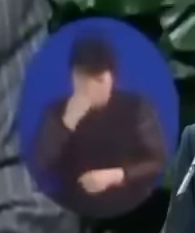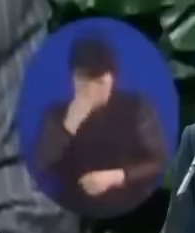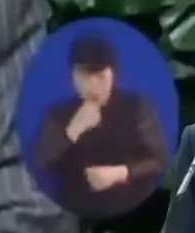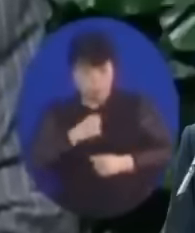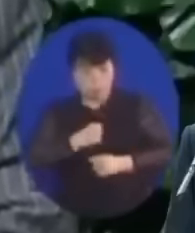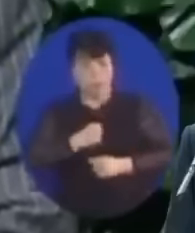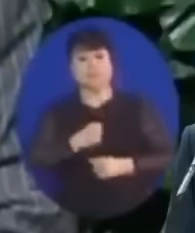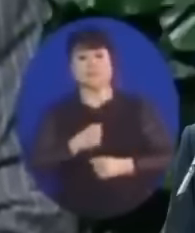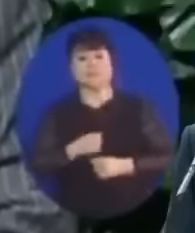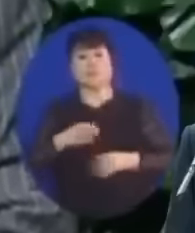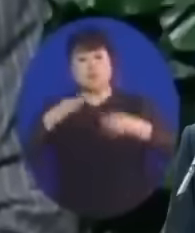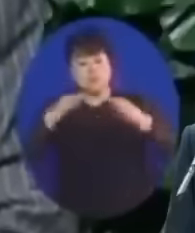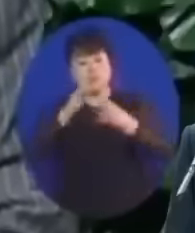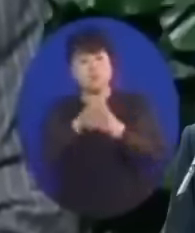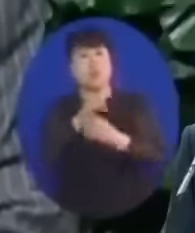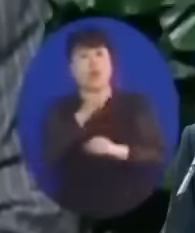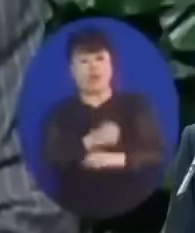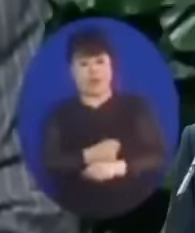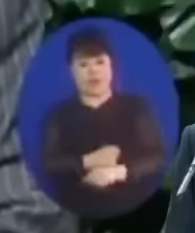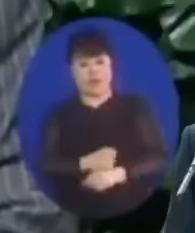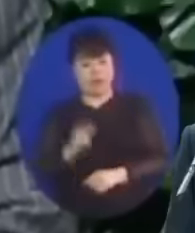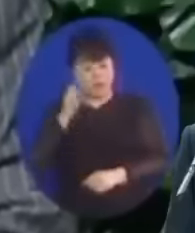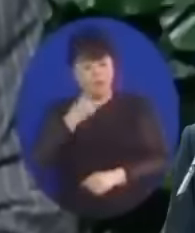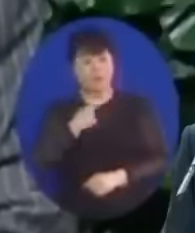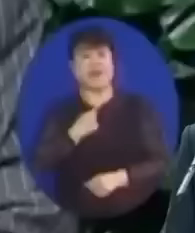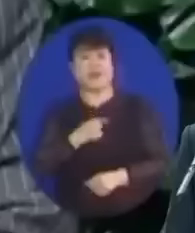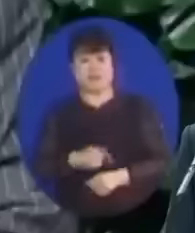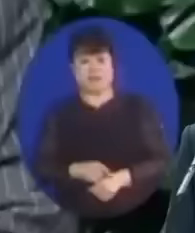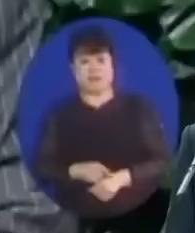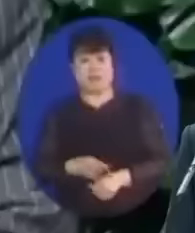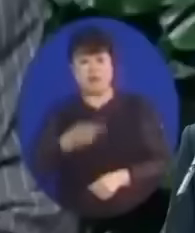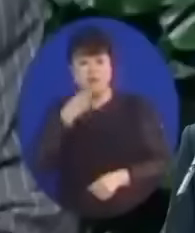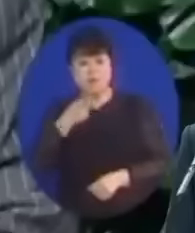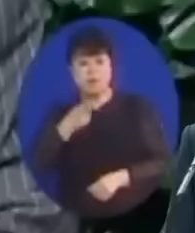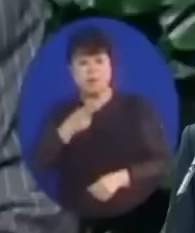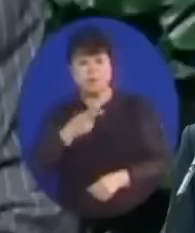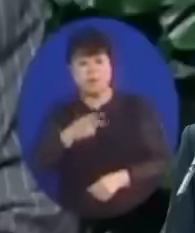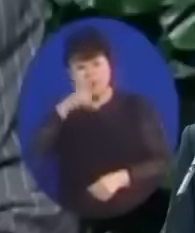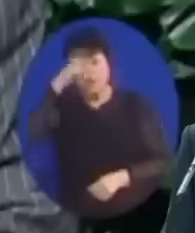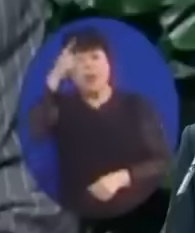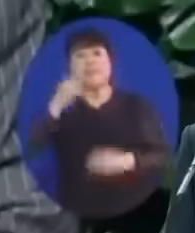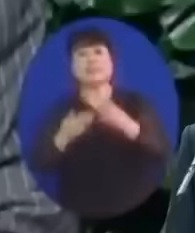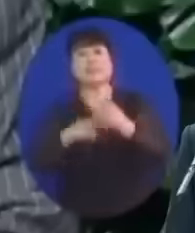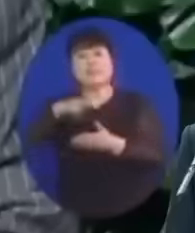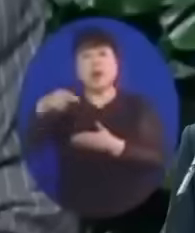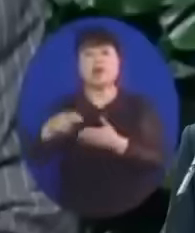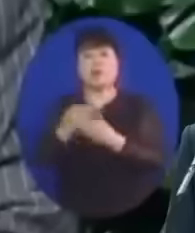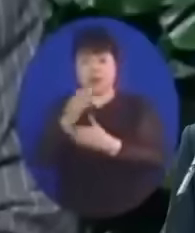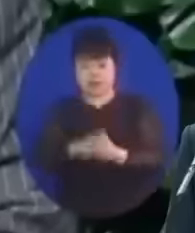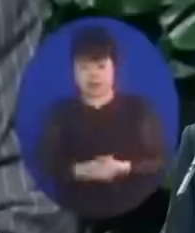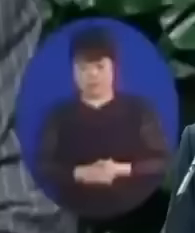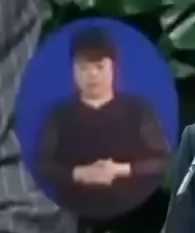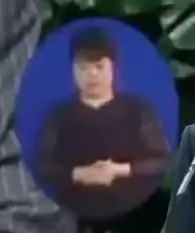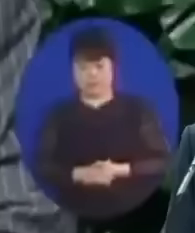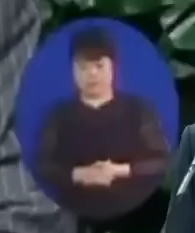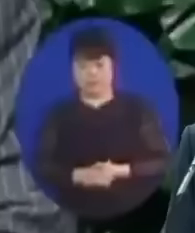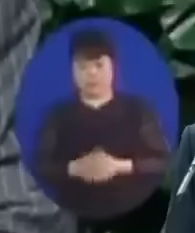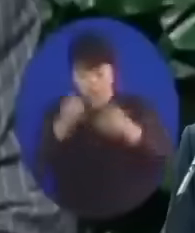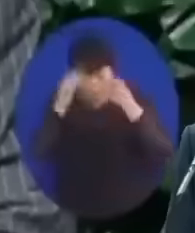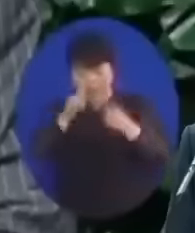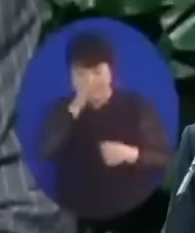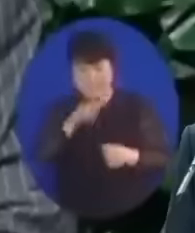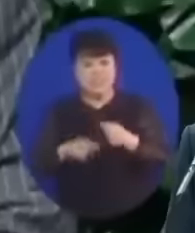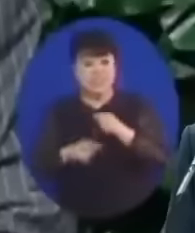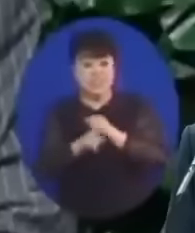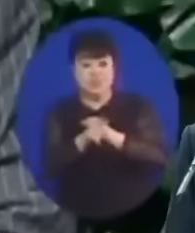조심하게 되고 부르짖고 기도하게 되는데 시련이 없게 되면 오만하고 교만하고 방종하게 되는 것입니다. C.S. 루이스는 왜 고난이